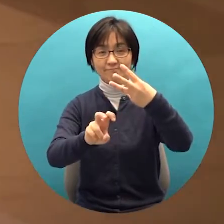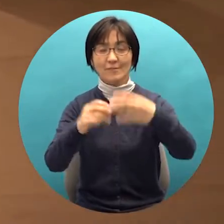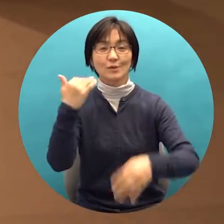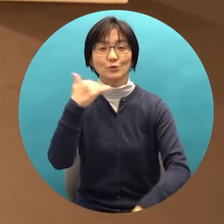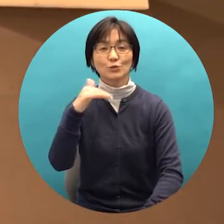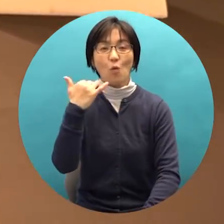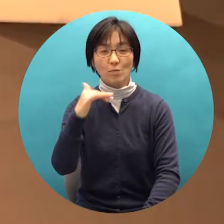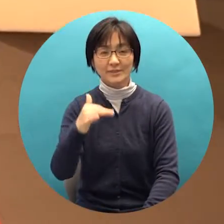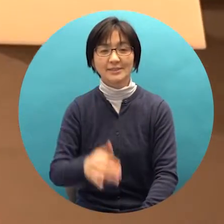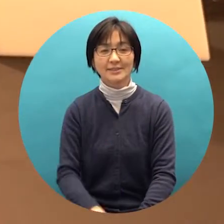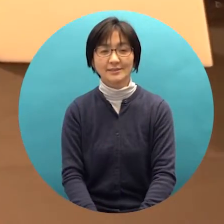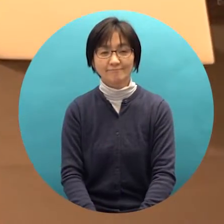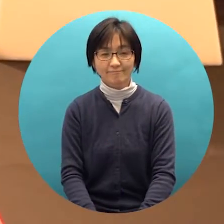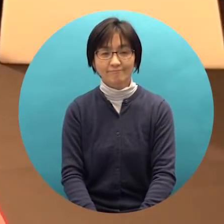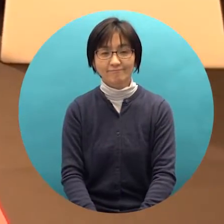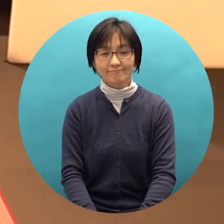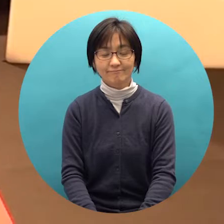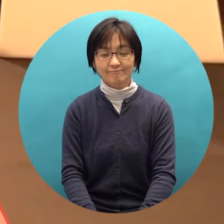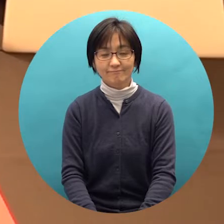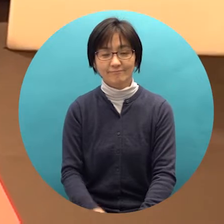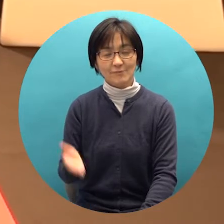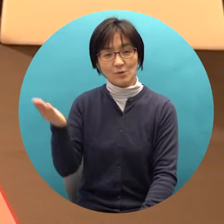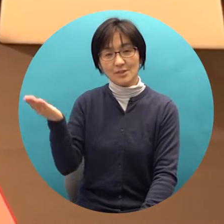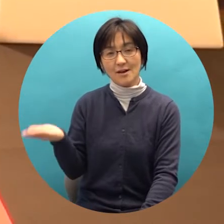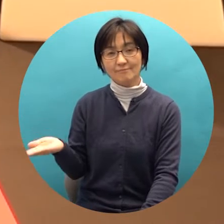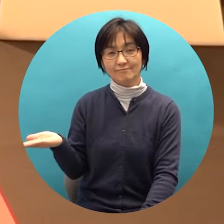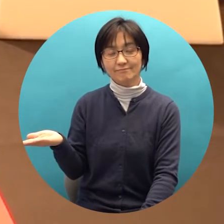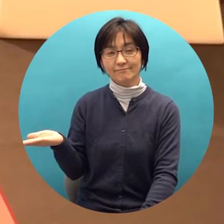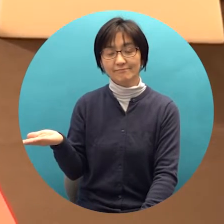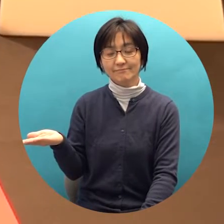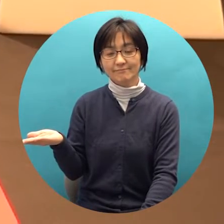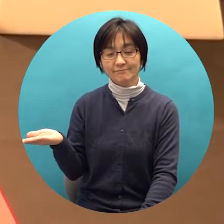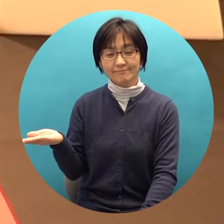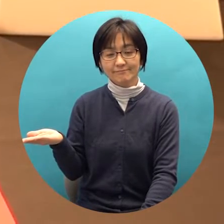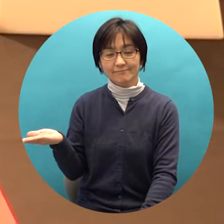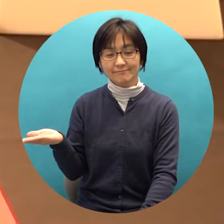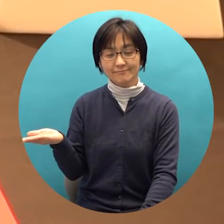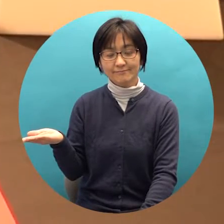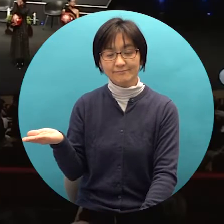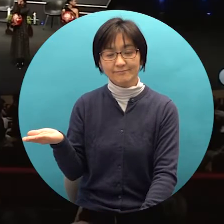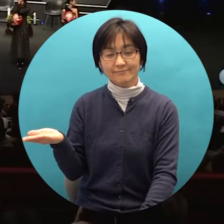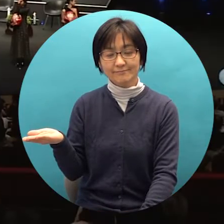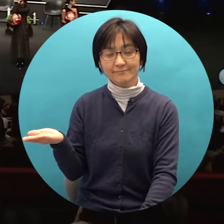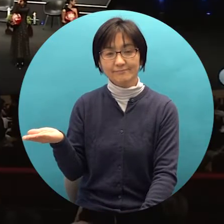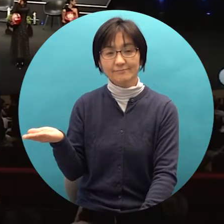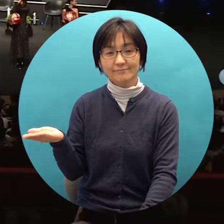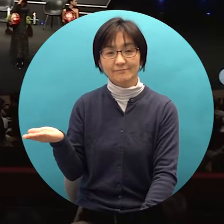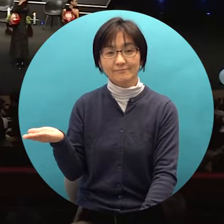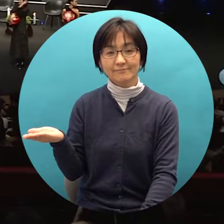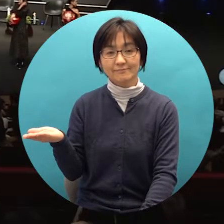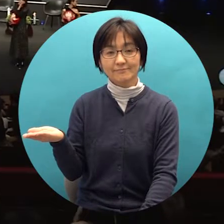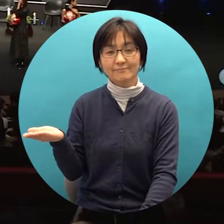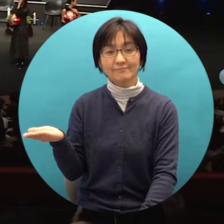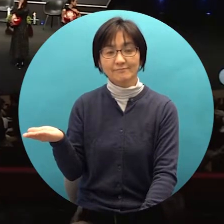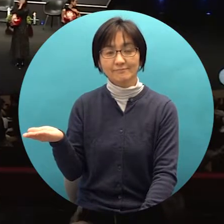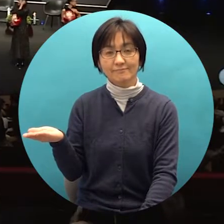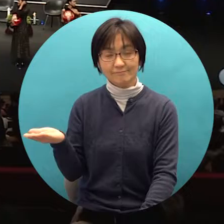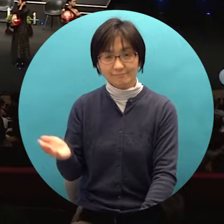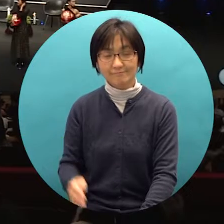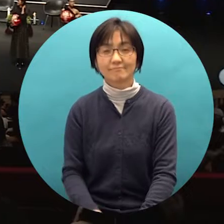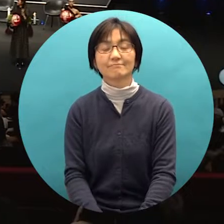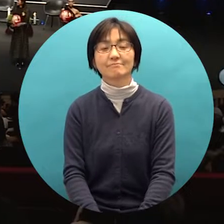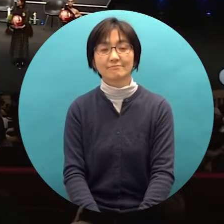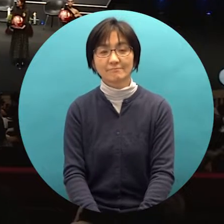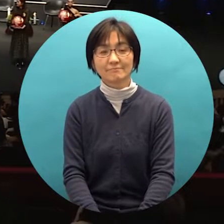曜日に高崎映画祭のプレ企画、映画と浪曲中時再びというイベントを行います